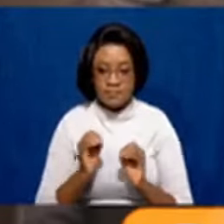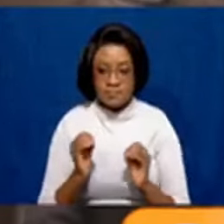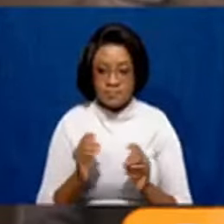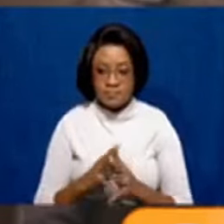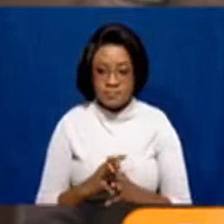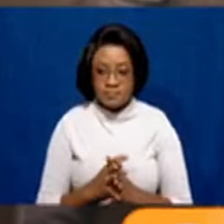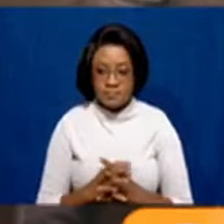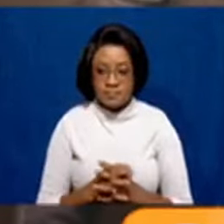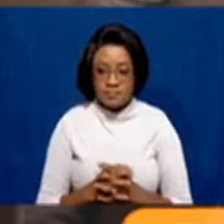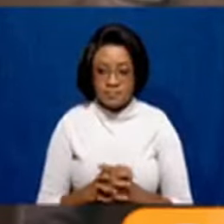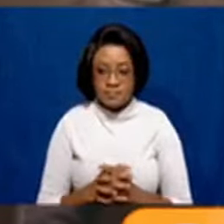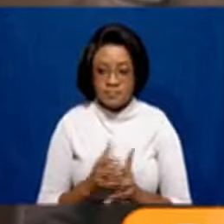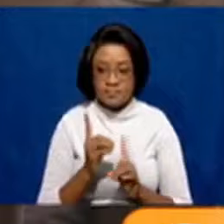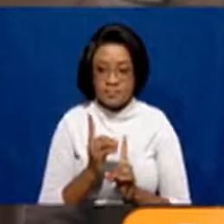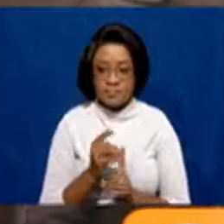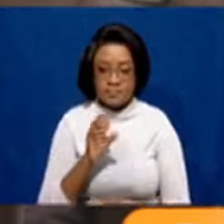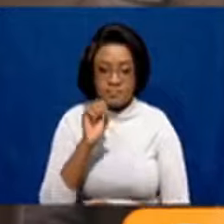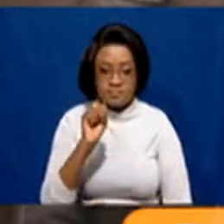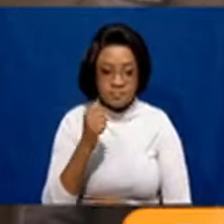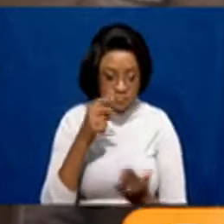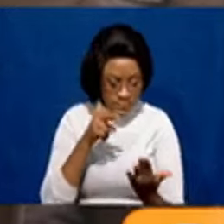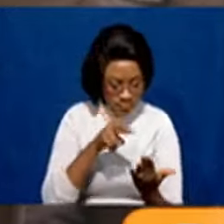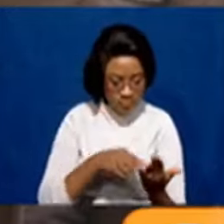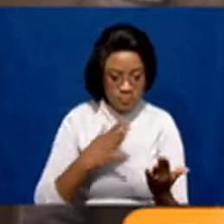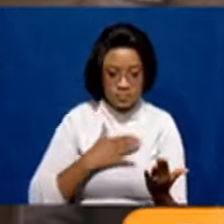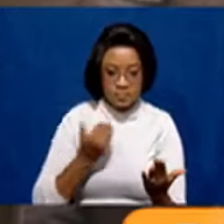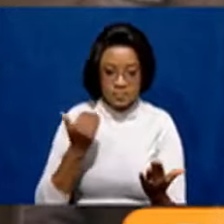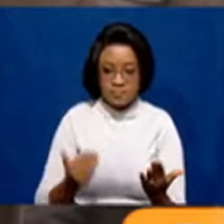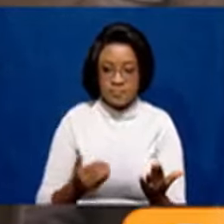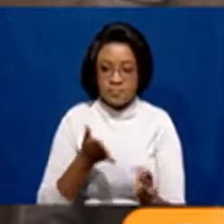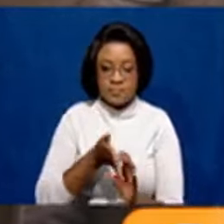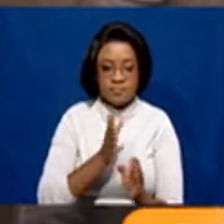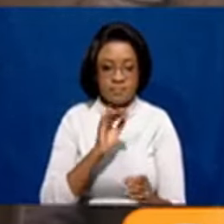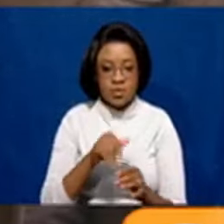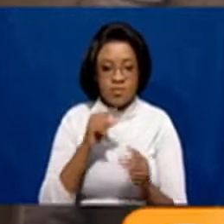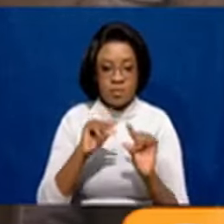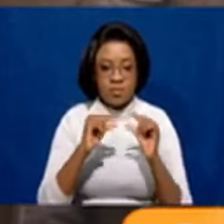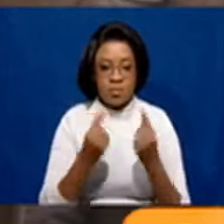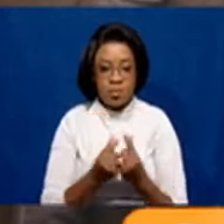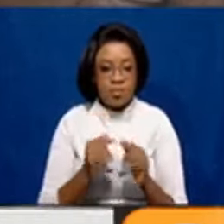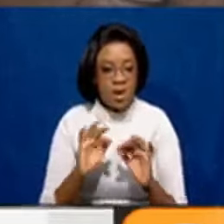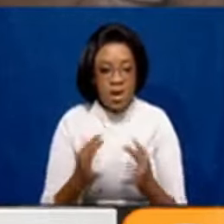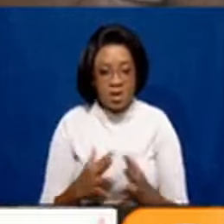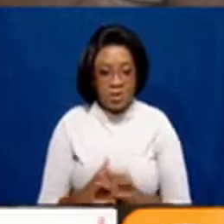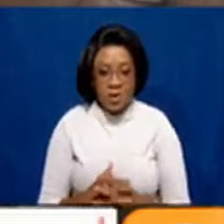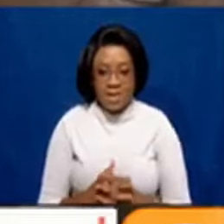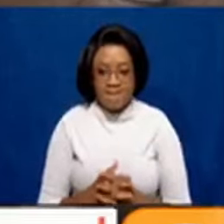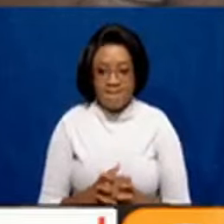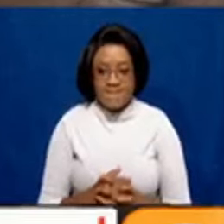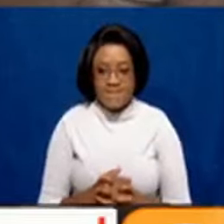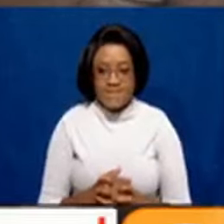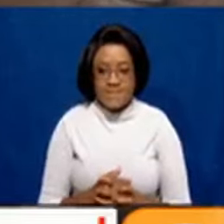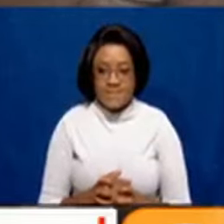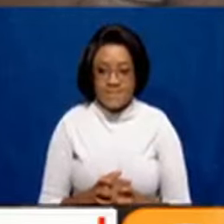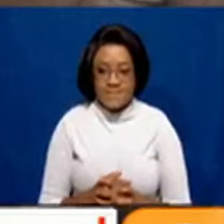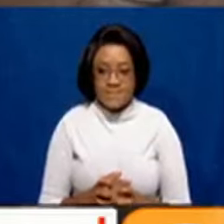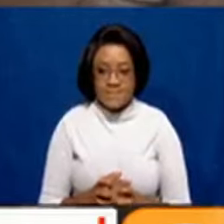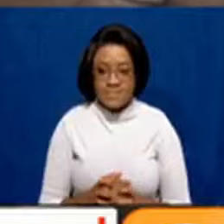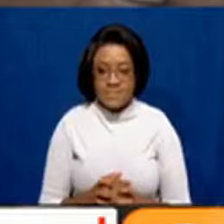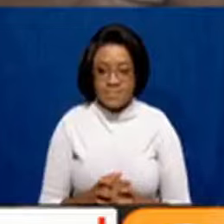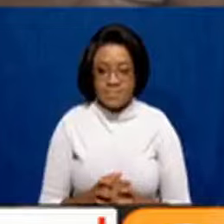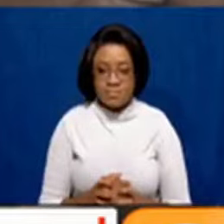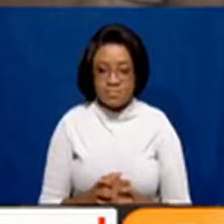5 mtoto wangu ameleft kwa wall. Ameleft vipi? Unaona, sasa inakufanya pia unakuwa